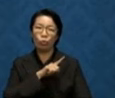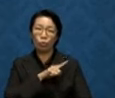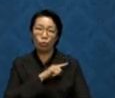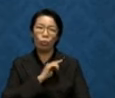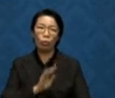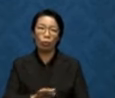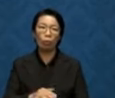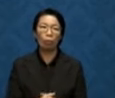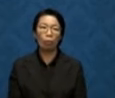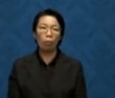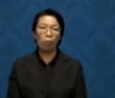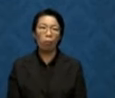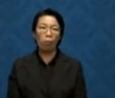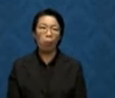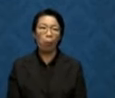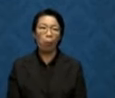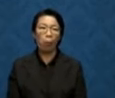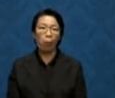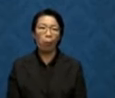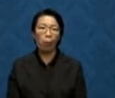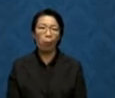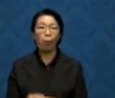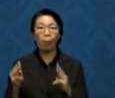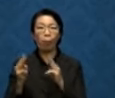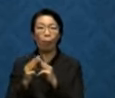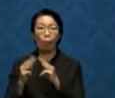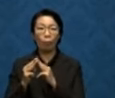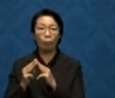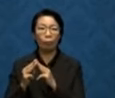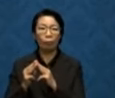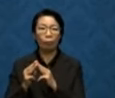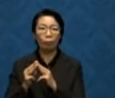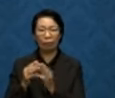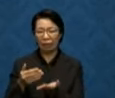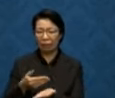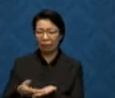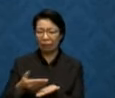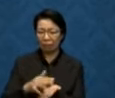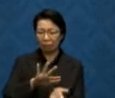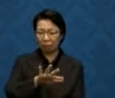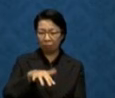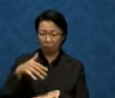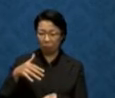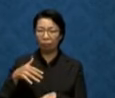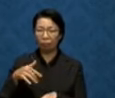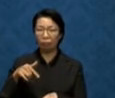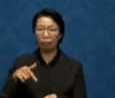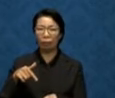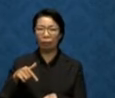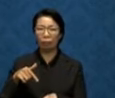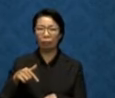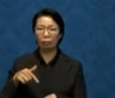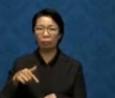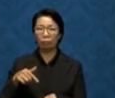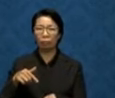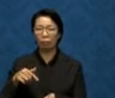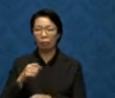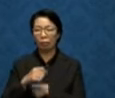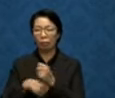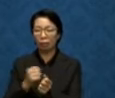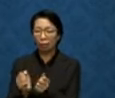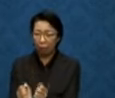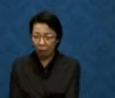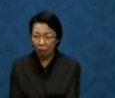ว่าสัญญาที่ไปซื้อไฟฟ้าแล้วก็จ่ายมานี้เนี่ยมันถูกนำมาคิดเป็น